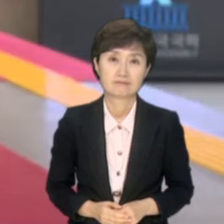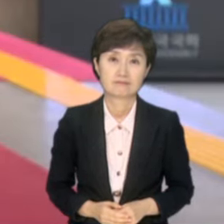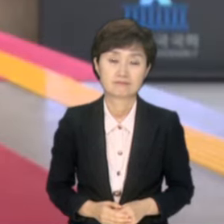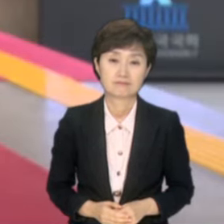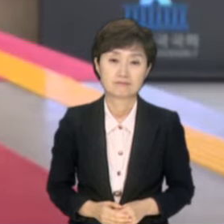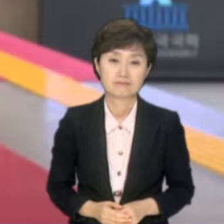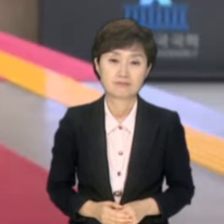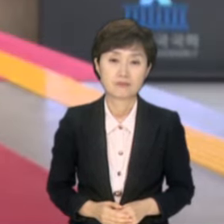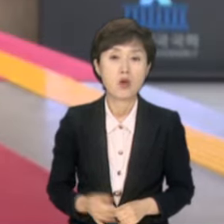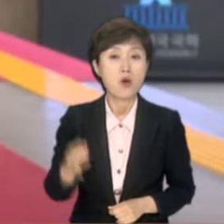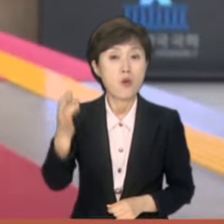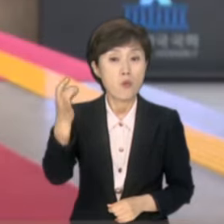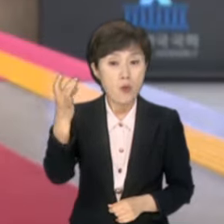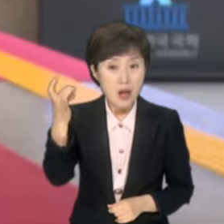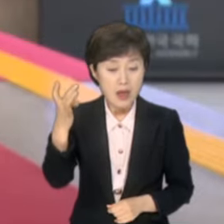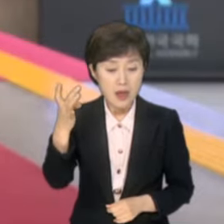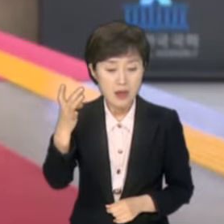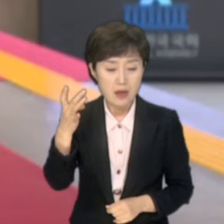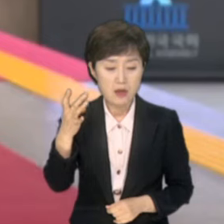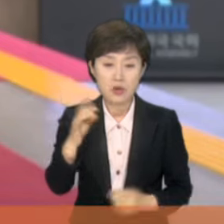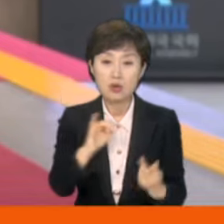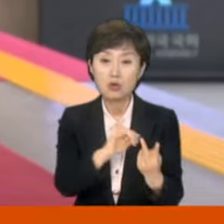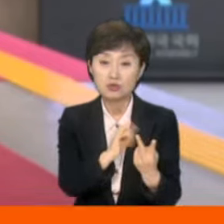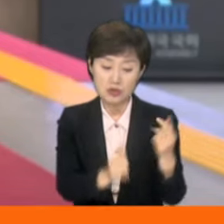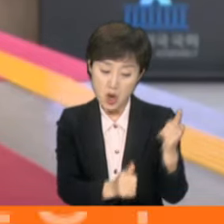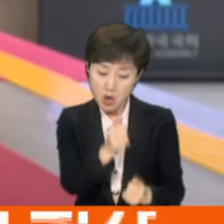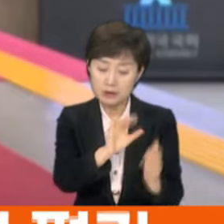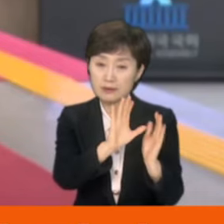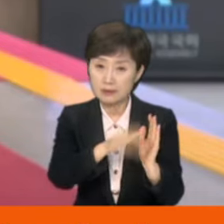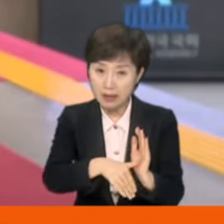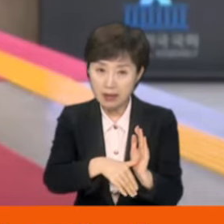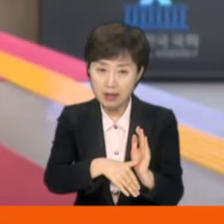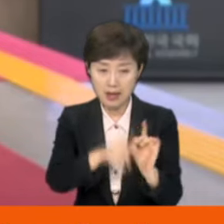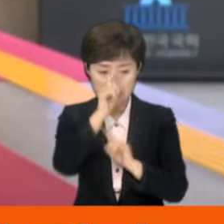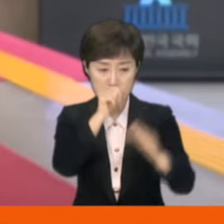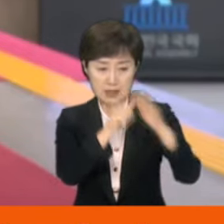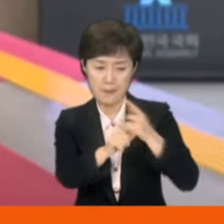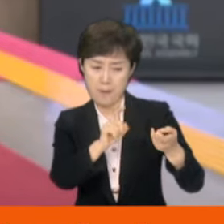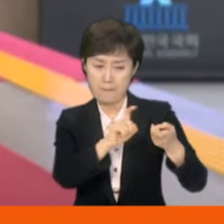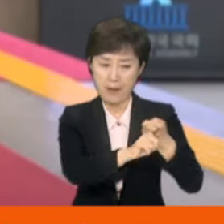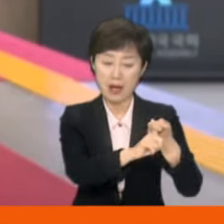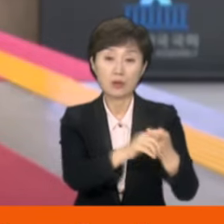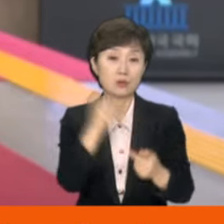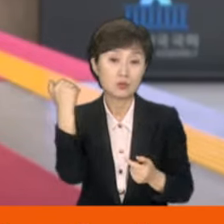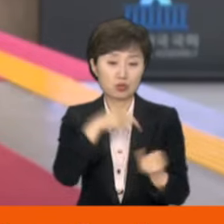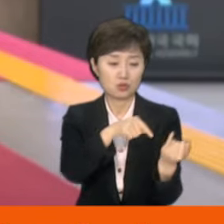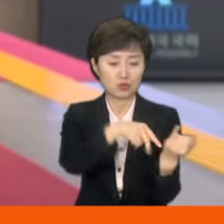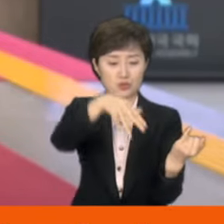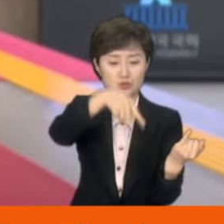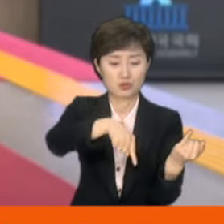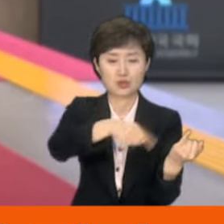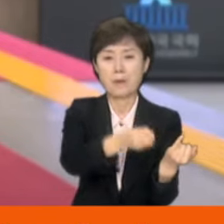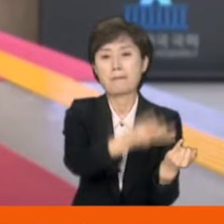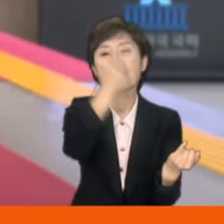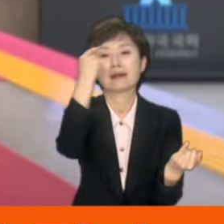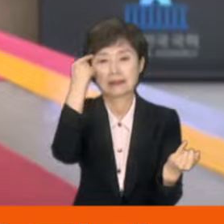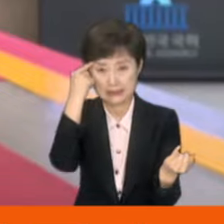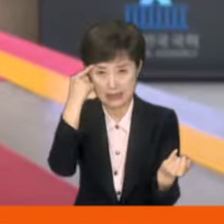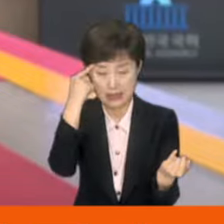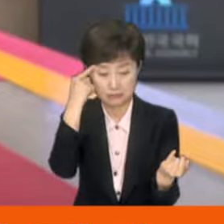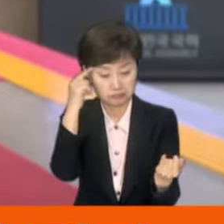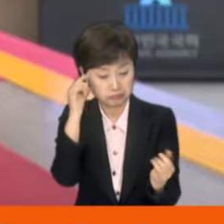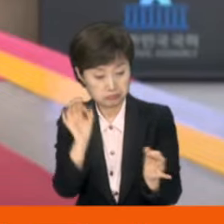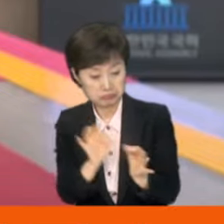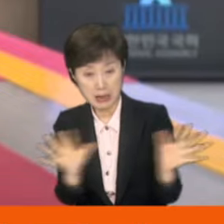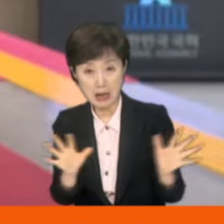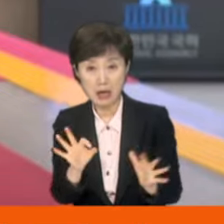네, 당초 국회의장 경선이 명심을 등에 업은 추미애 당선인의 우위로 예상됐지만 우원식 위원의 승리로 끝나자